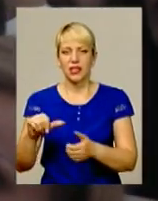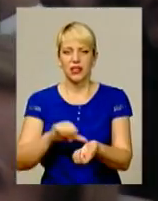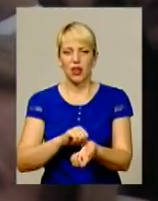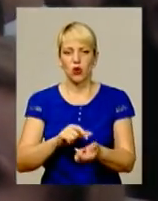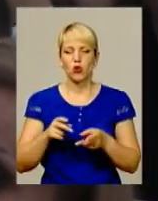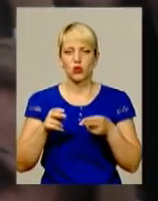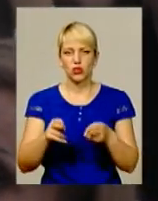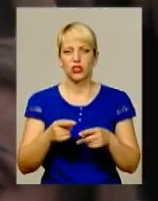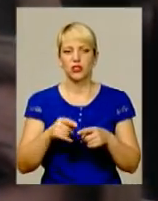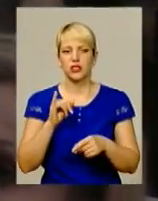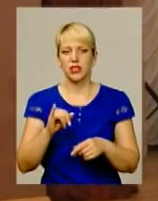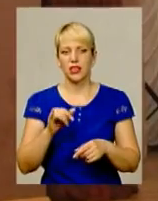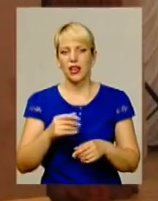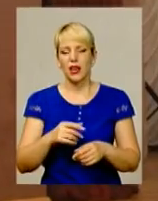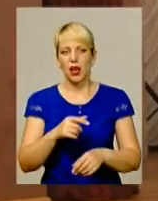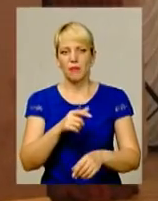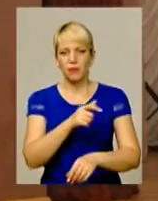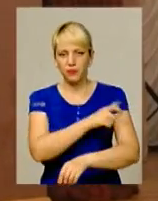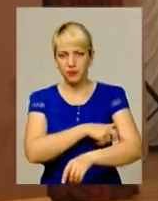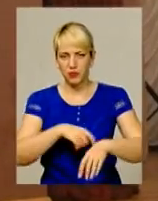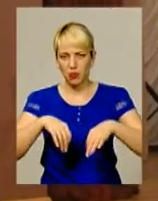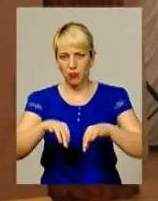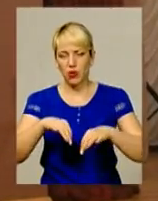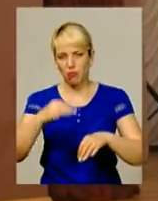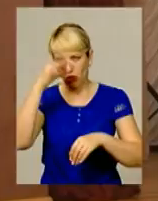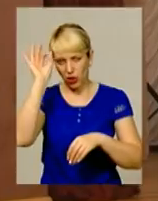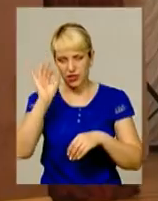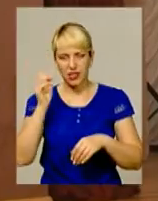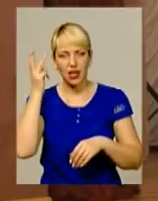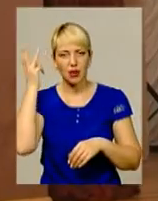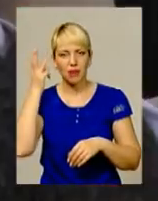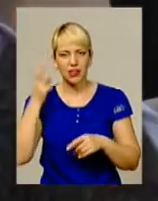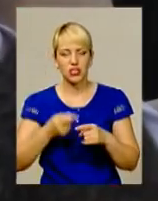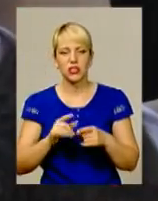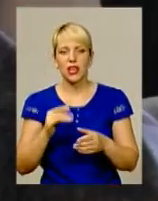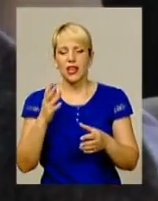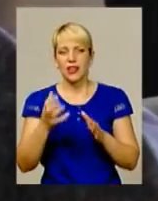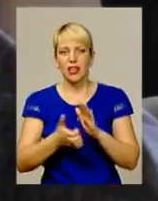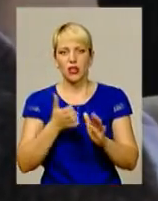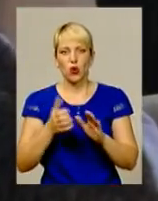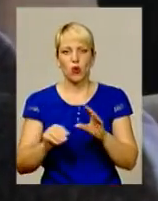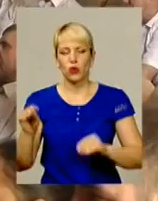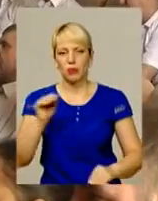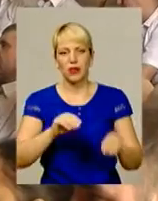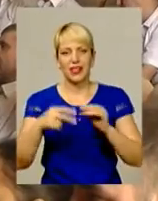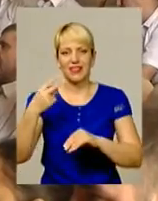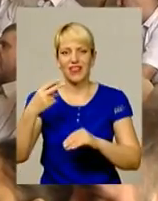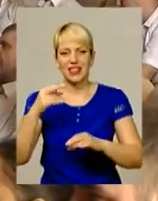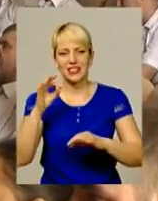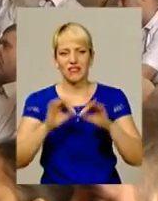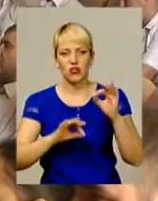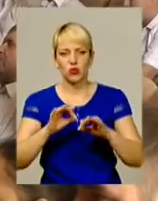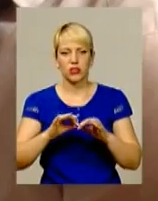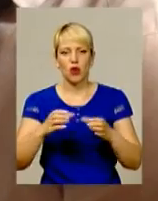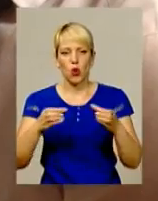патрульна поліція у Хмельницькому. Водночас серед проблем – недеокомплектування більше як на 20% груп оперативного